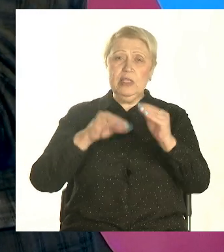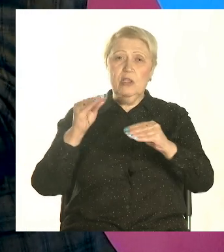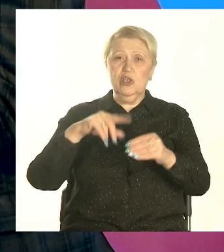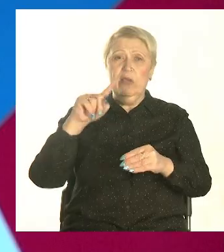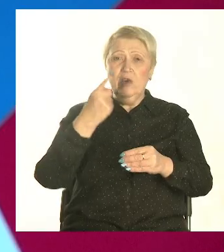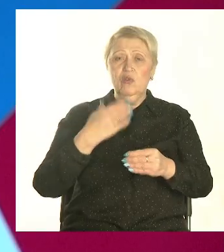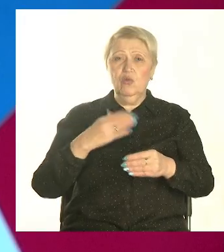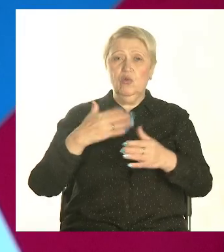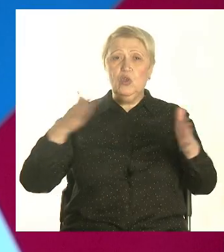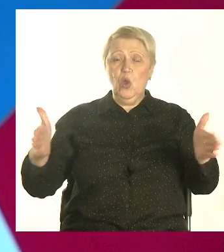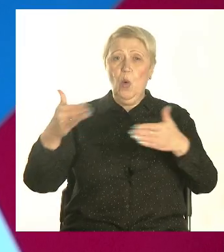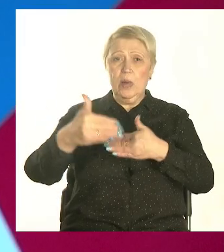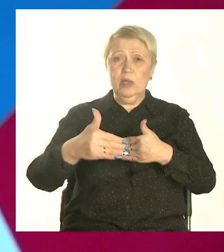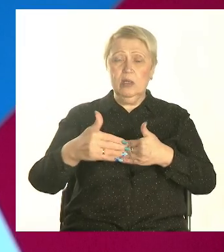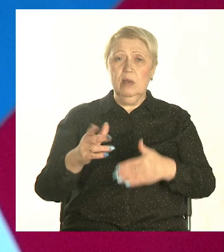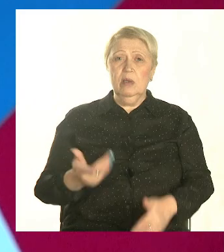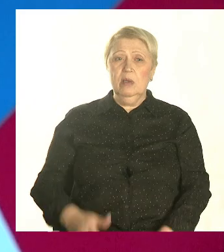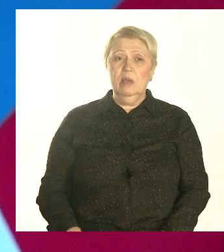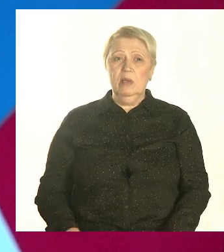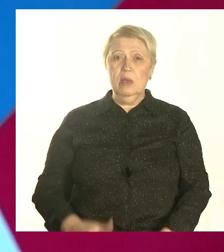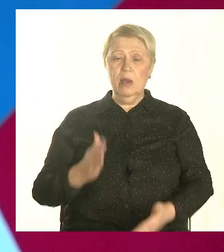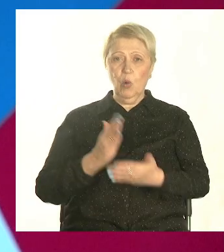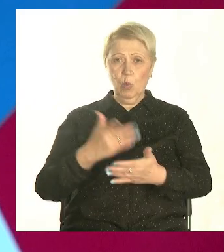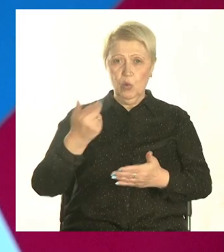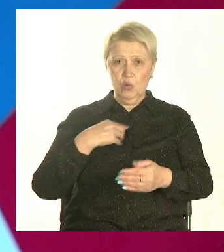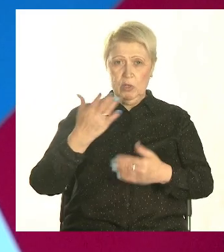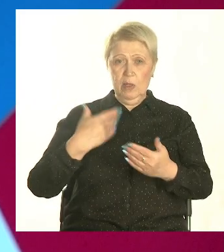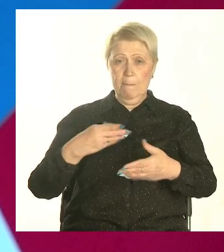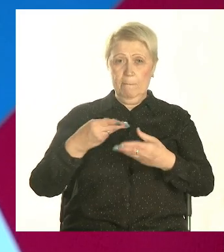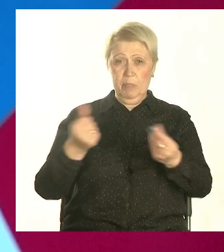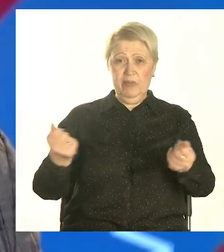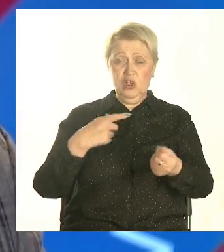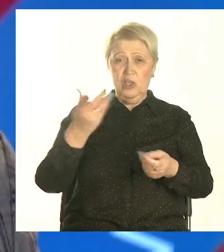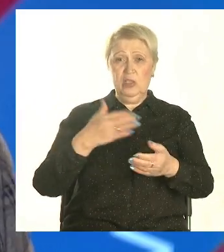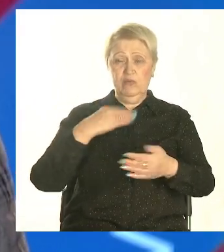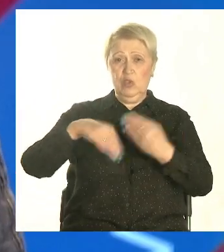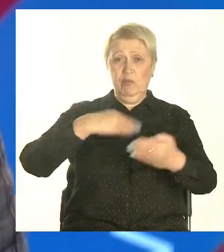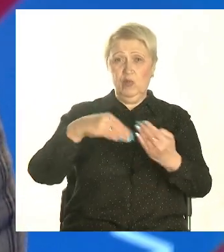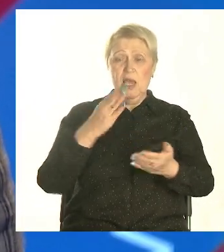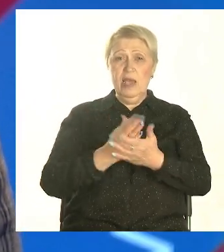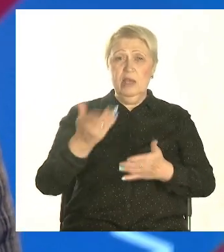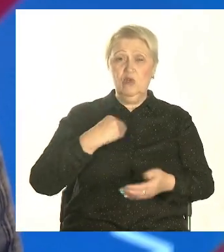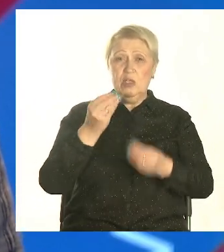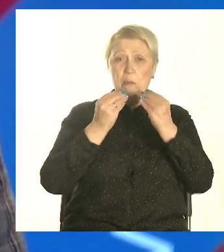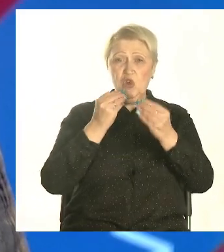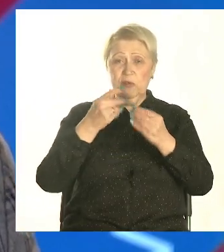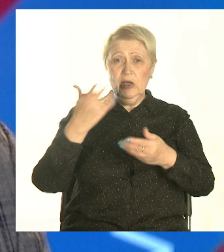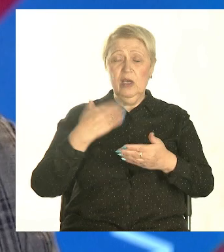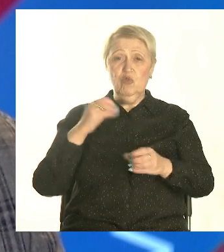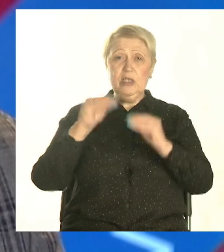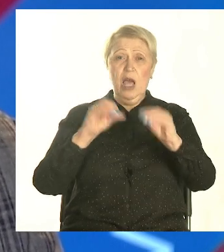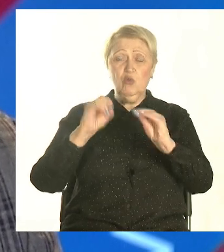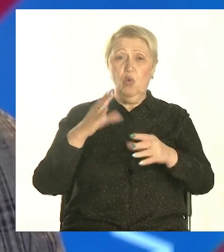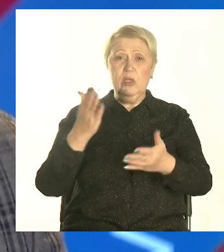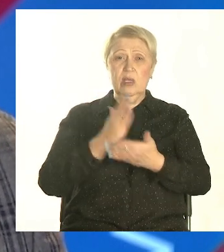в одну емкость, мы прекрасно понимаем, что они из отходов превращаются уже в мусор. У нас пищевые отходы, у нас мы понимаем, что в летний период